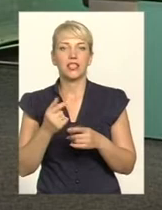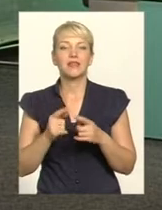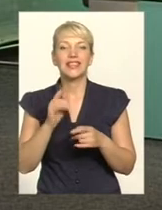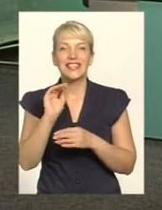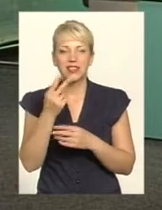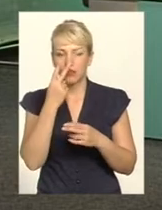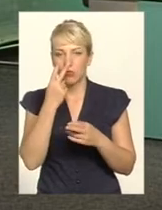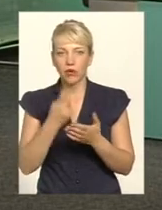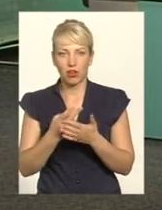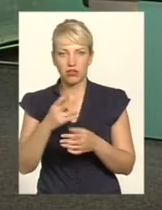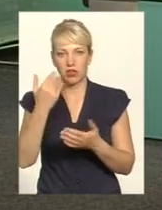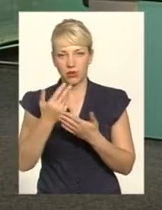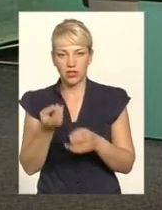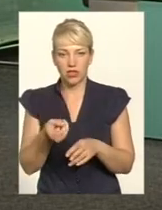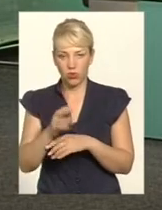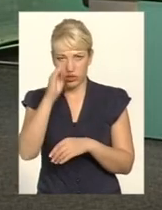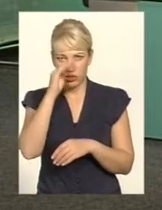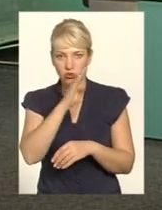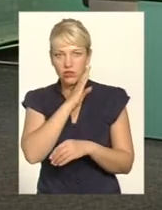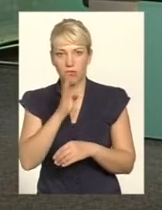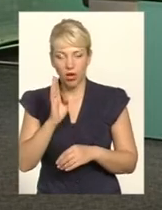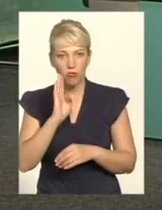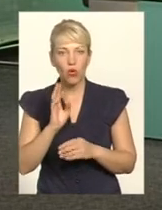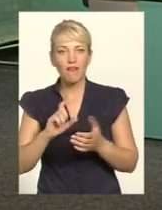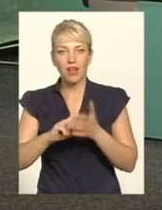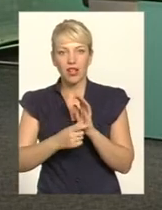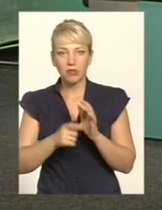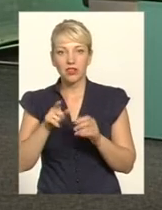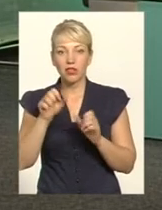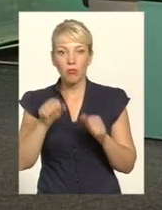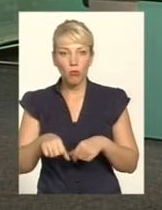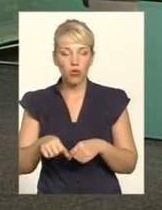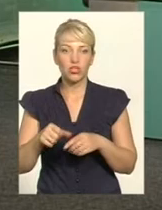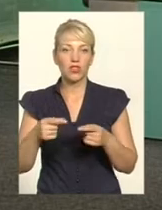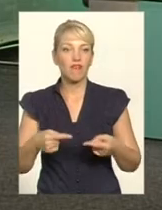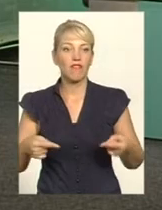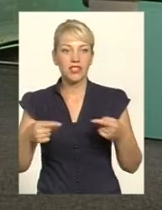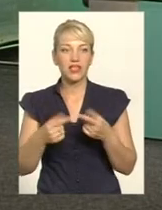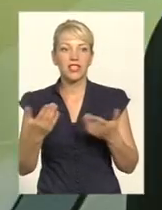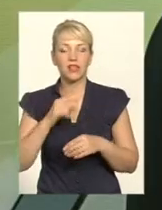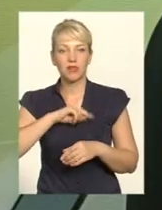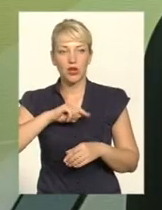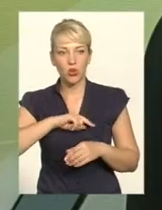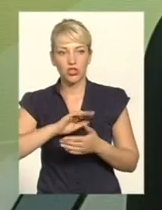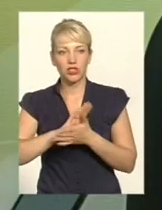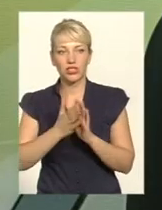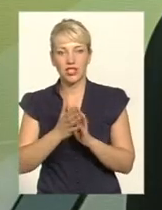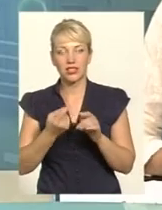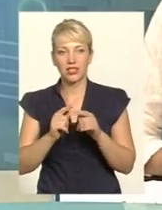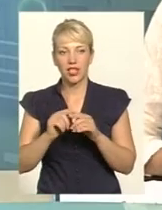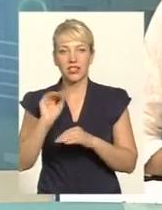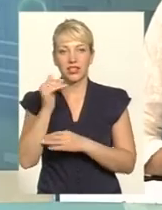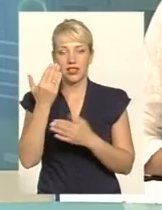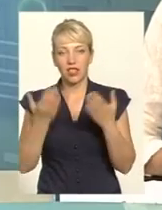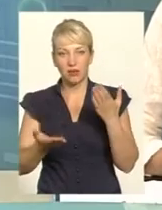або з обома в кабінет, і ти вже зразу можеш визначити, який психологічний стан цієї дитини. І яка ситуація в родині, так?